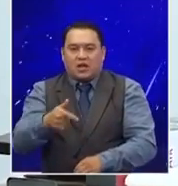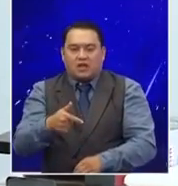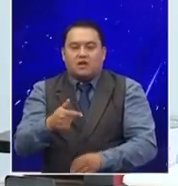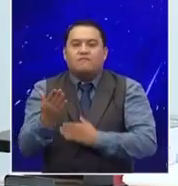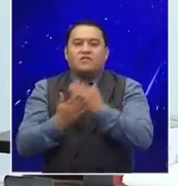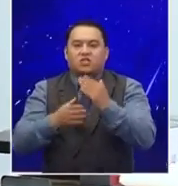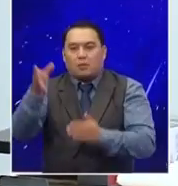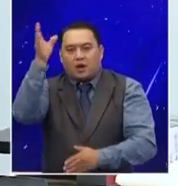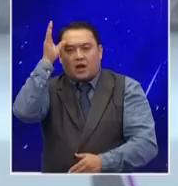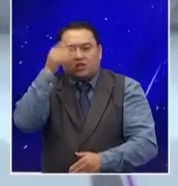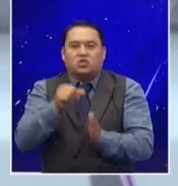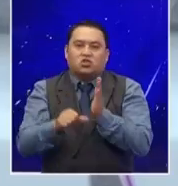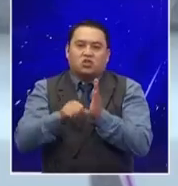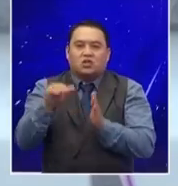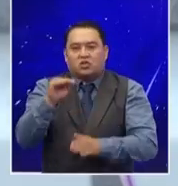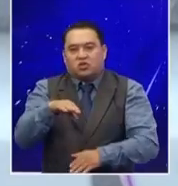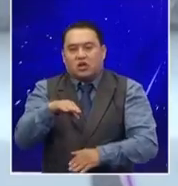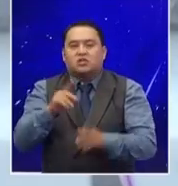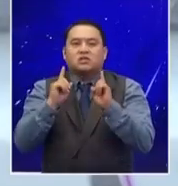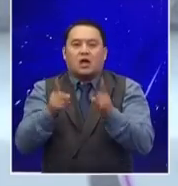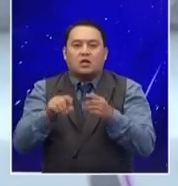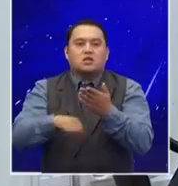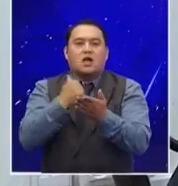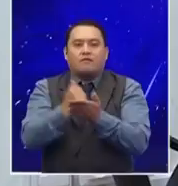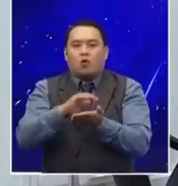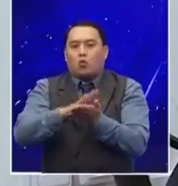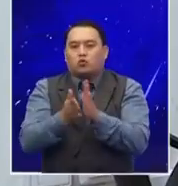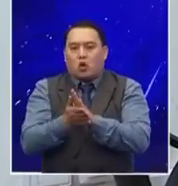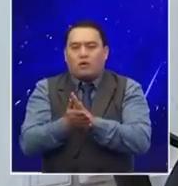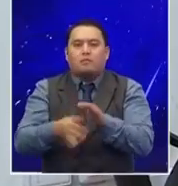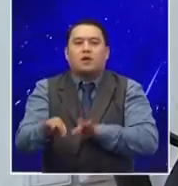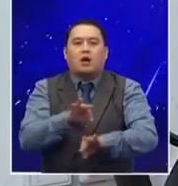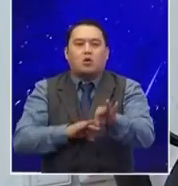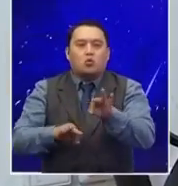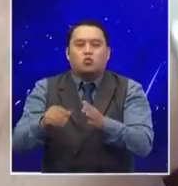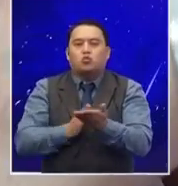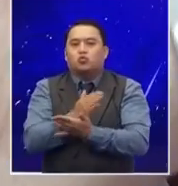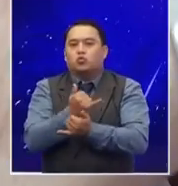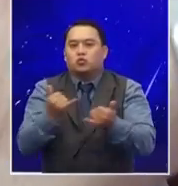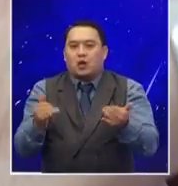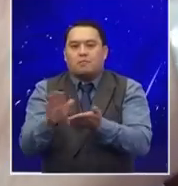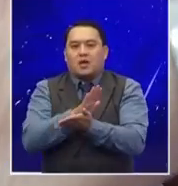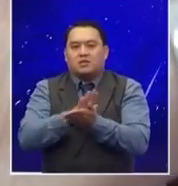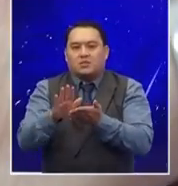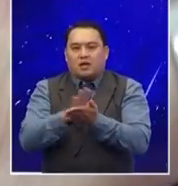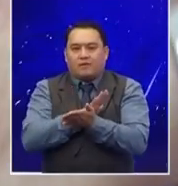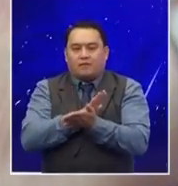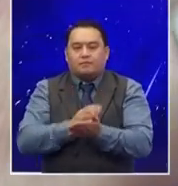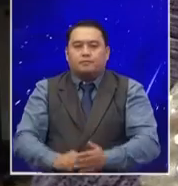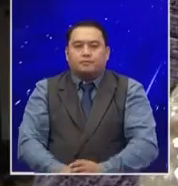с высшим образованием – 60 тысяч. Согласно главному условию проекта, все услуги участники оказывают на бесплатной